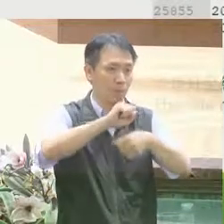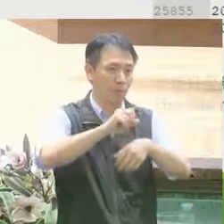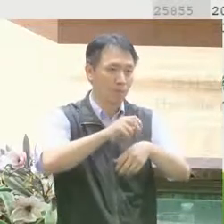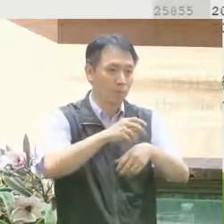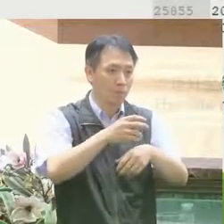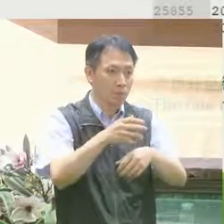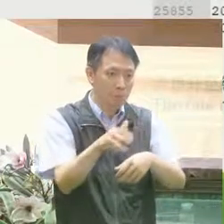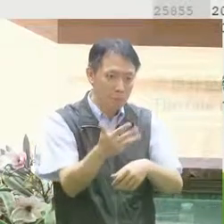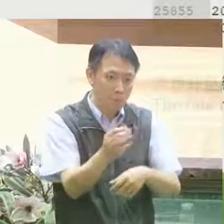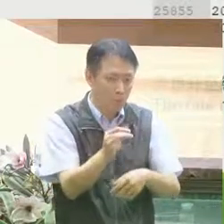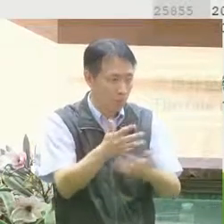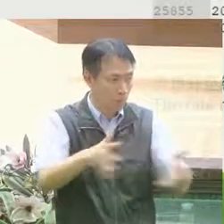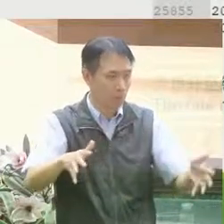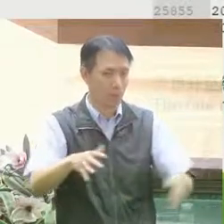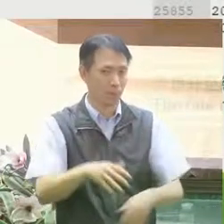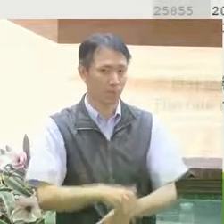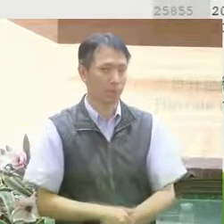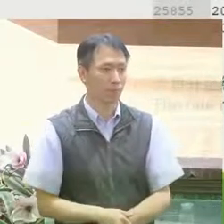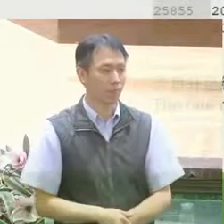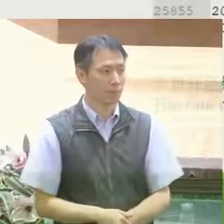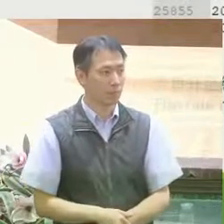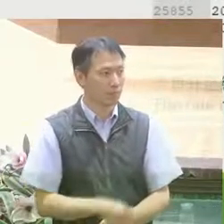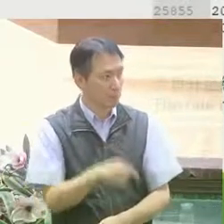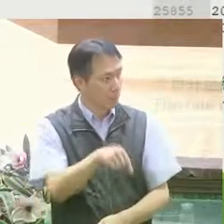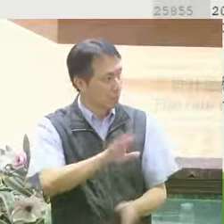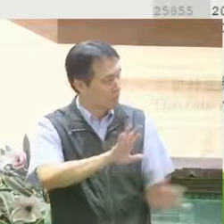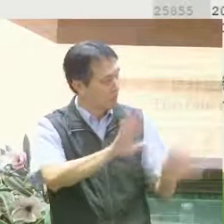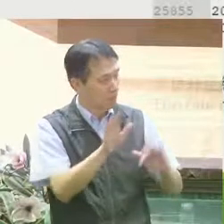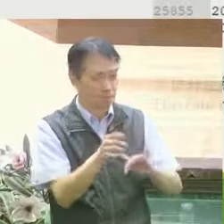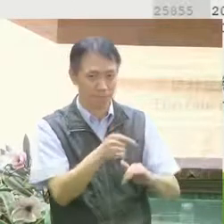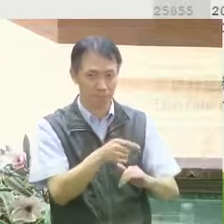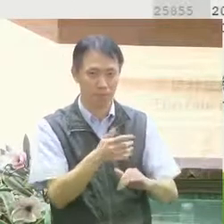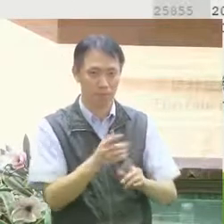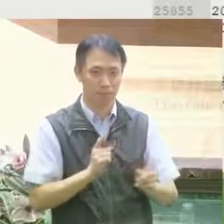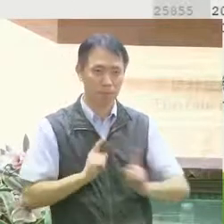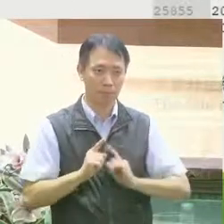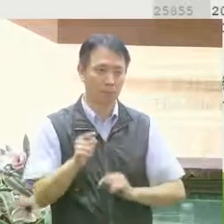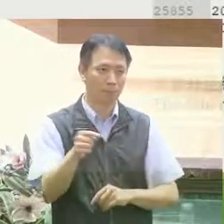秒260个请求，但在这个情况下，放任